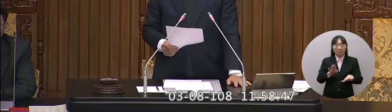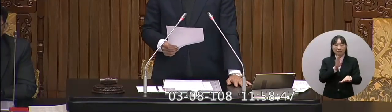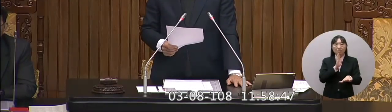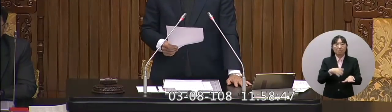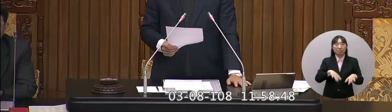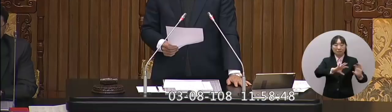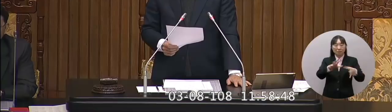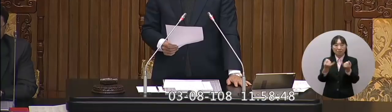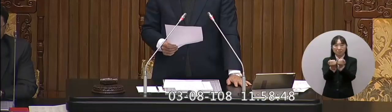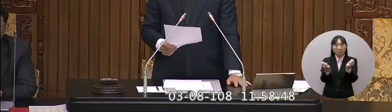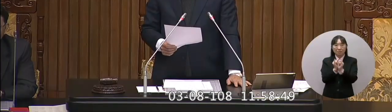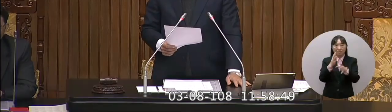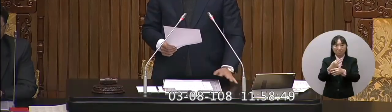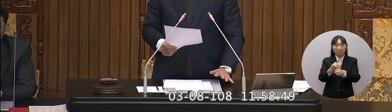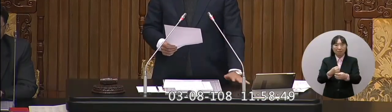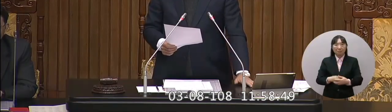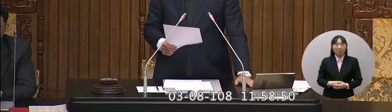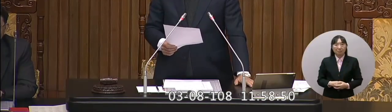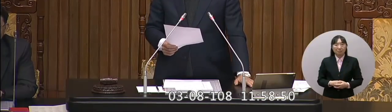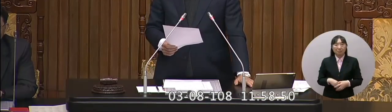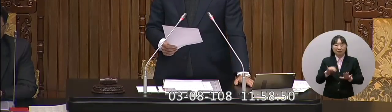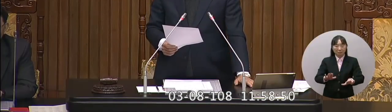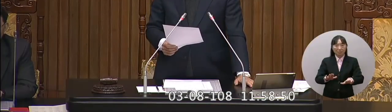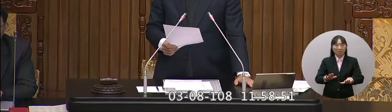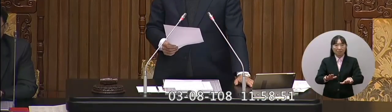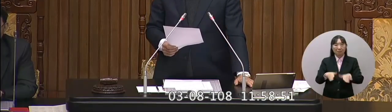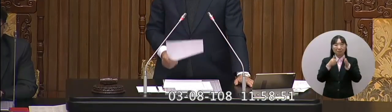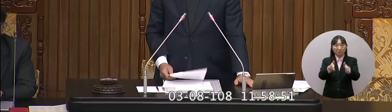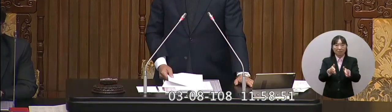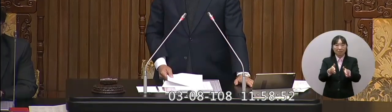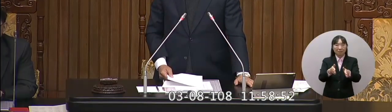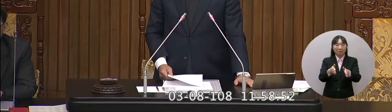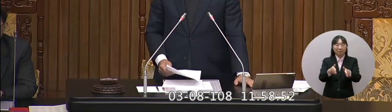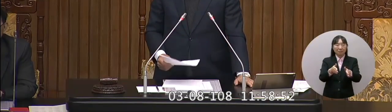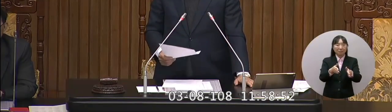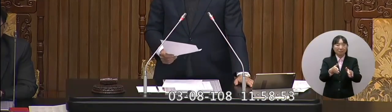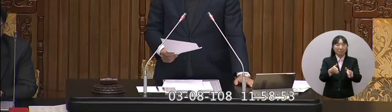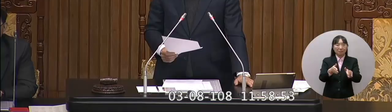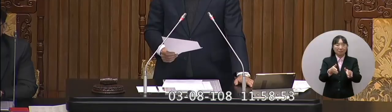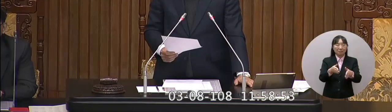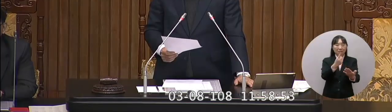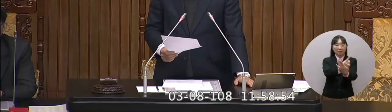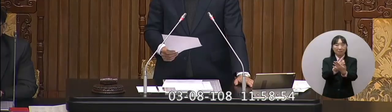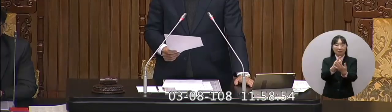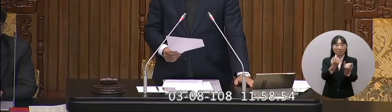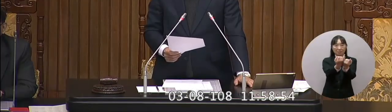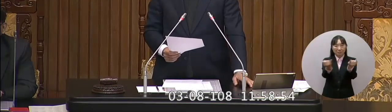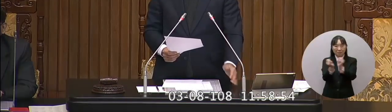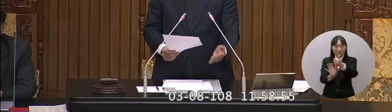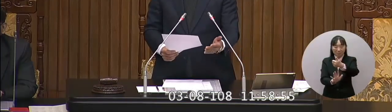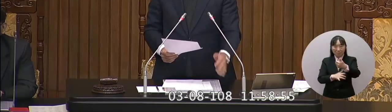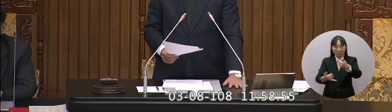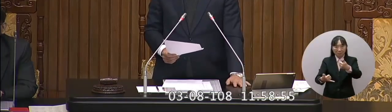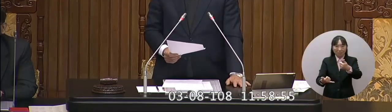国际妇女节，本席在此要向在场各位女性的委